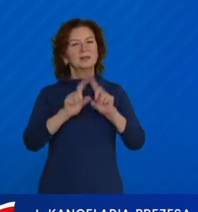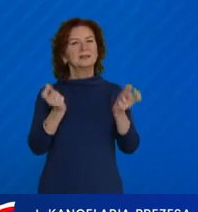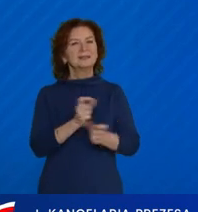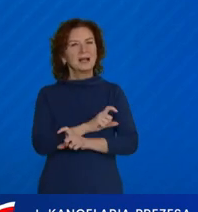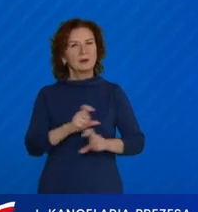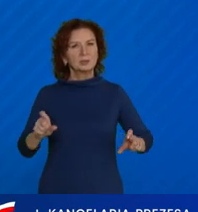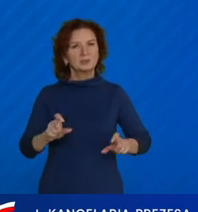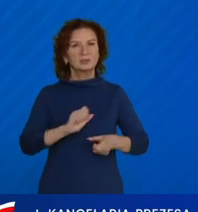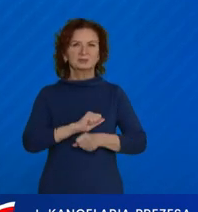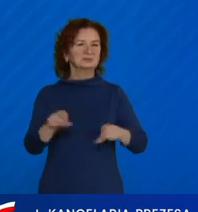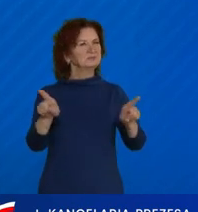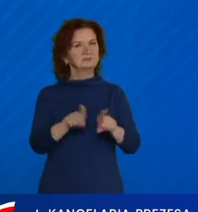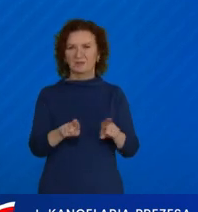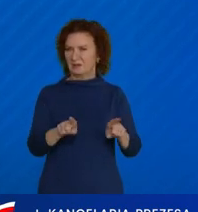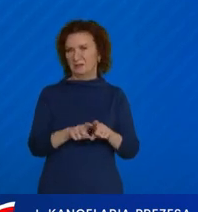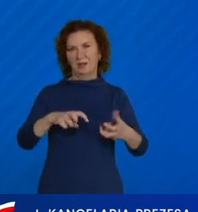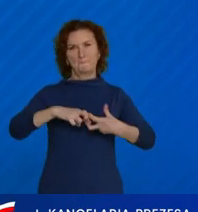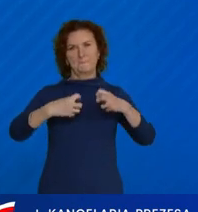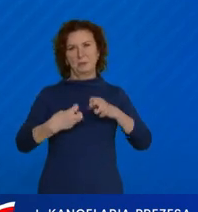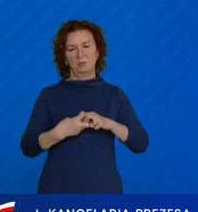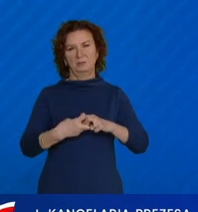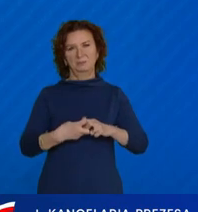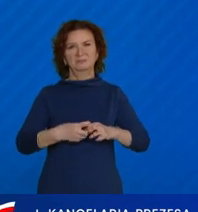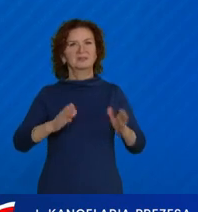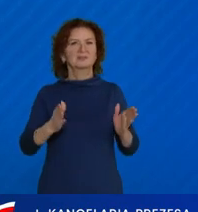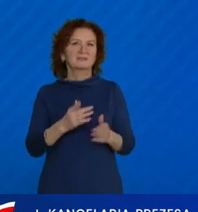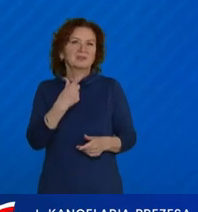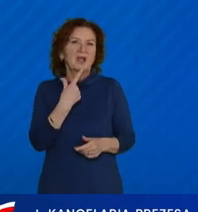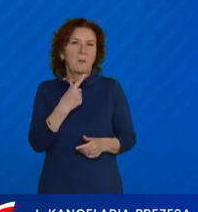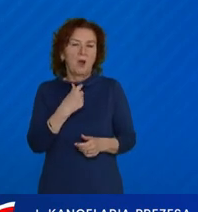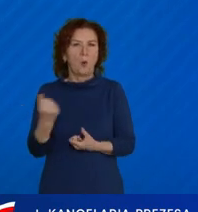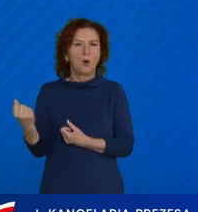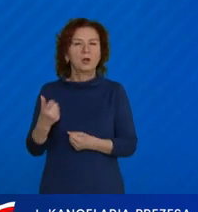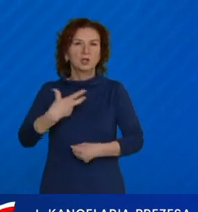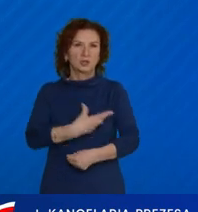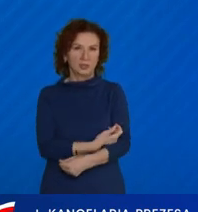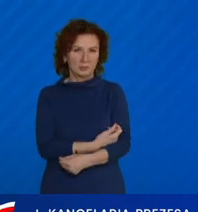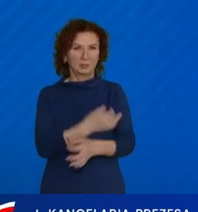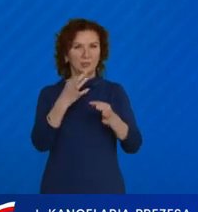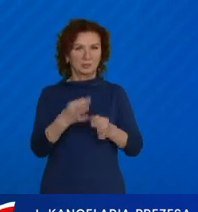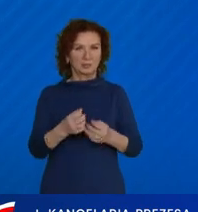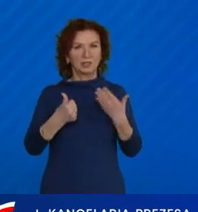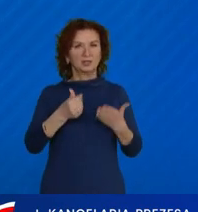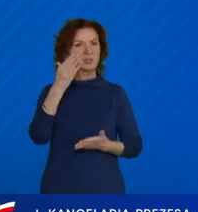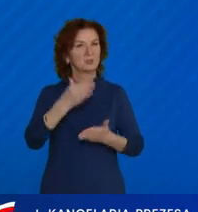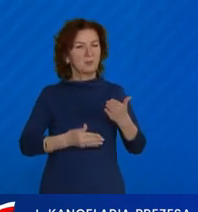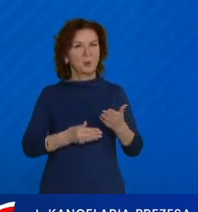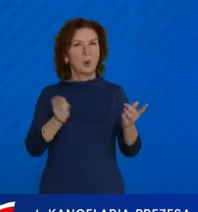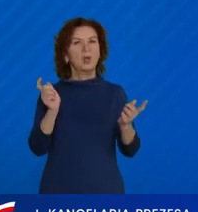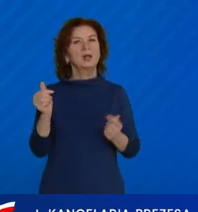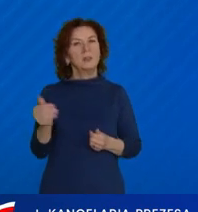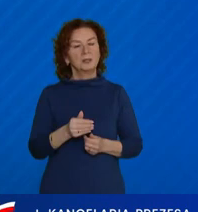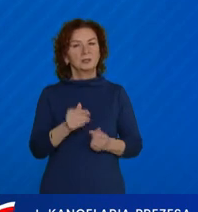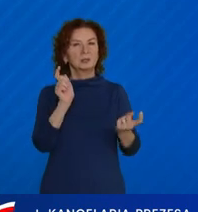czas mamy ten sam problem. Jest za mało szczepionek. Dzisiaj system ponad 6,5 tysiąca punktów, które w Polsce